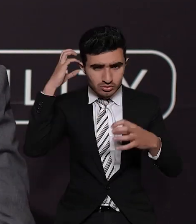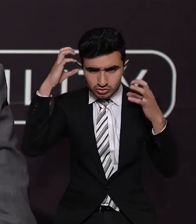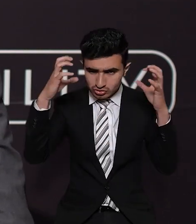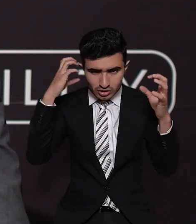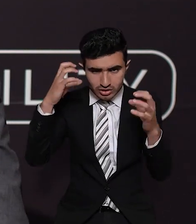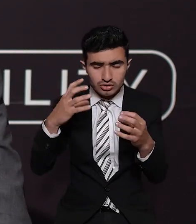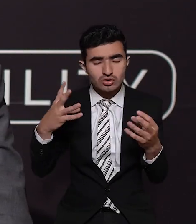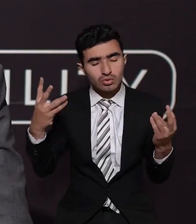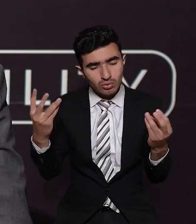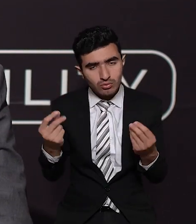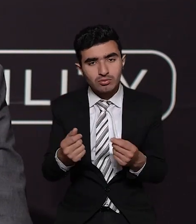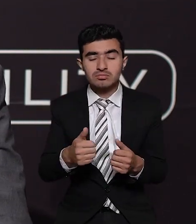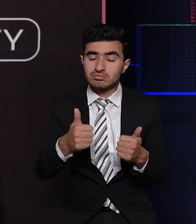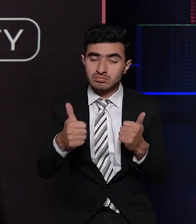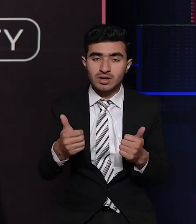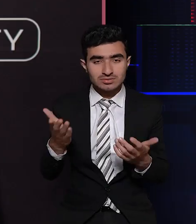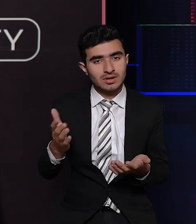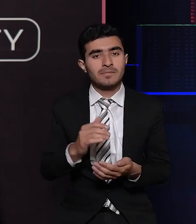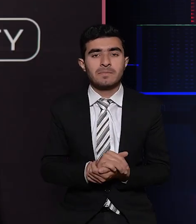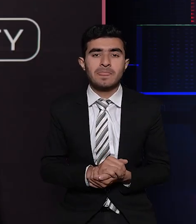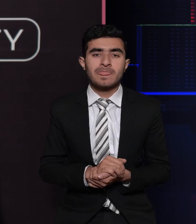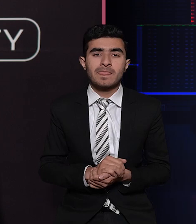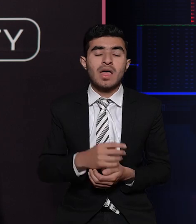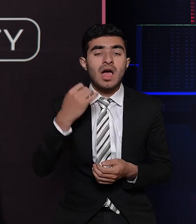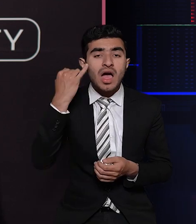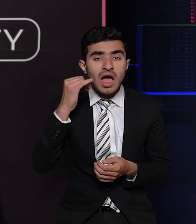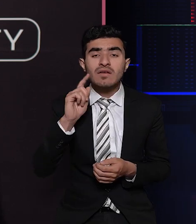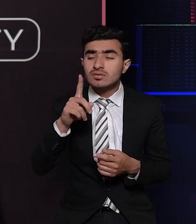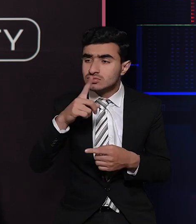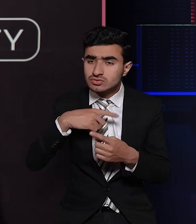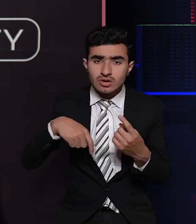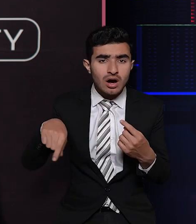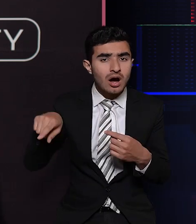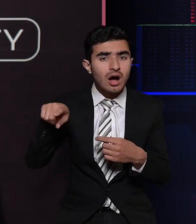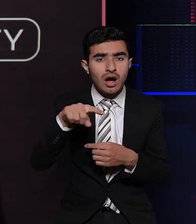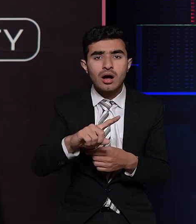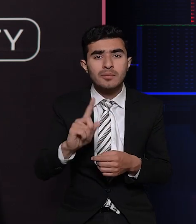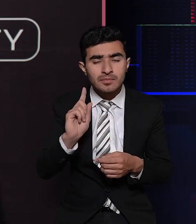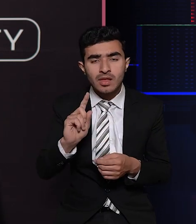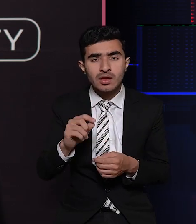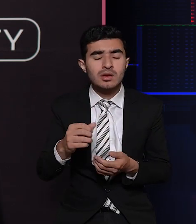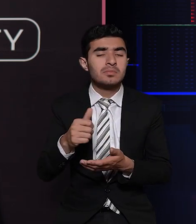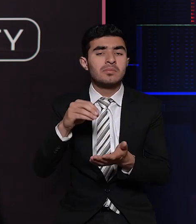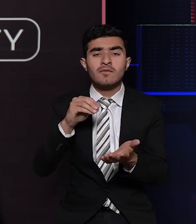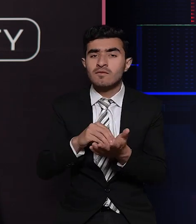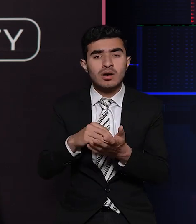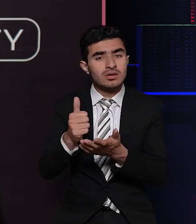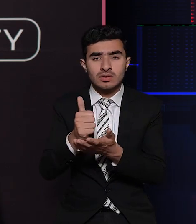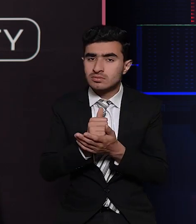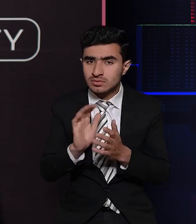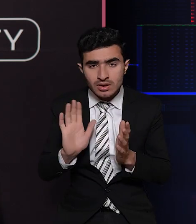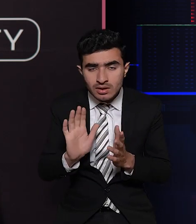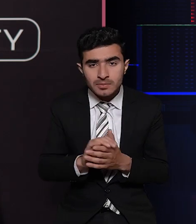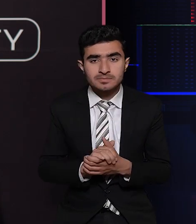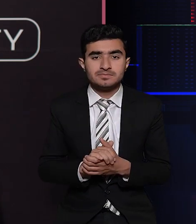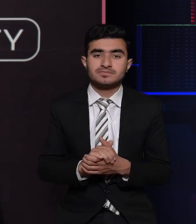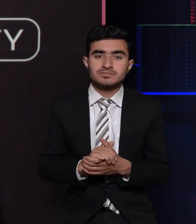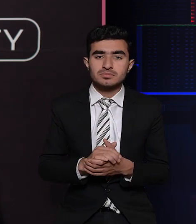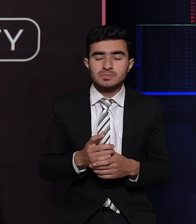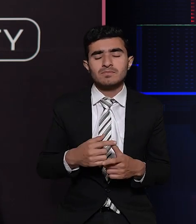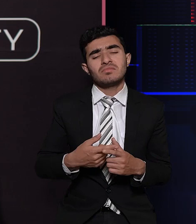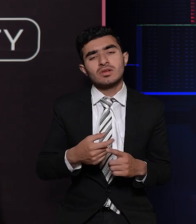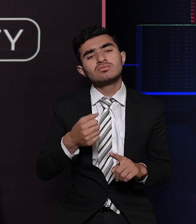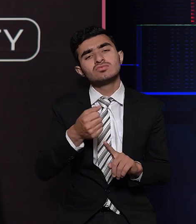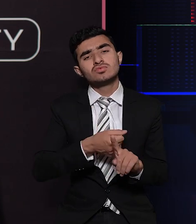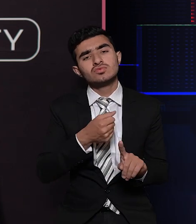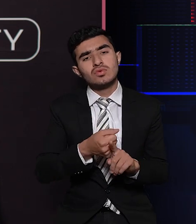کرنے میں مددگار ثابت ہوتی ہیں۔ اگر یہ ساری چیزیں کارگر ثابت نہیں ہو رہی، ٹرائی ٹو